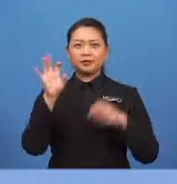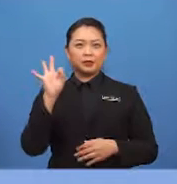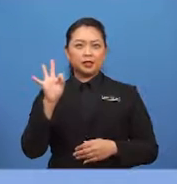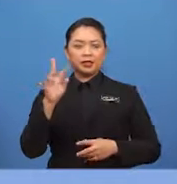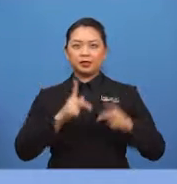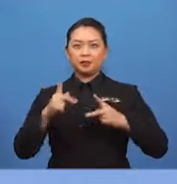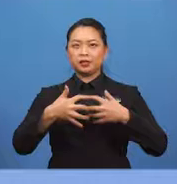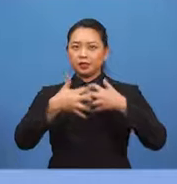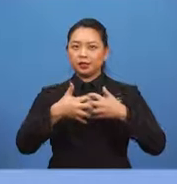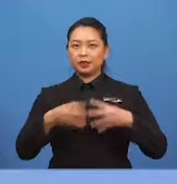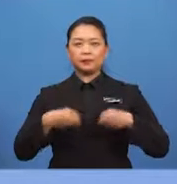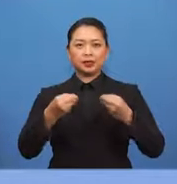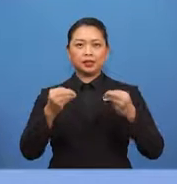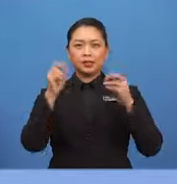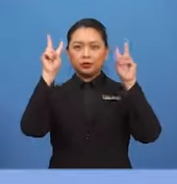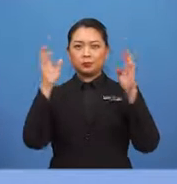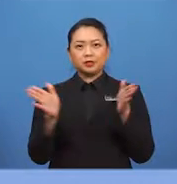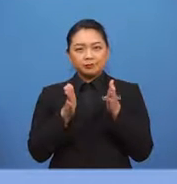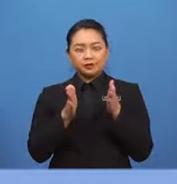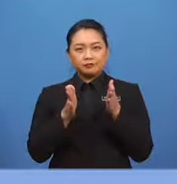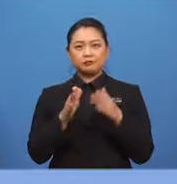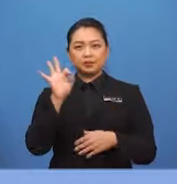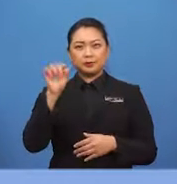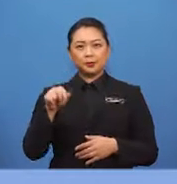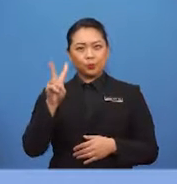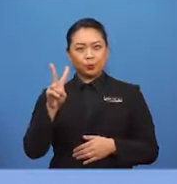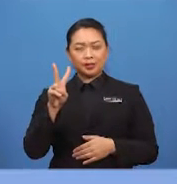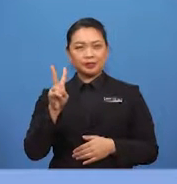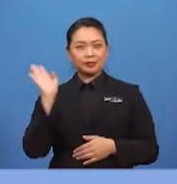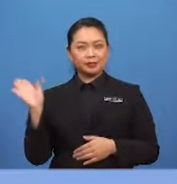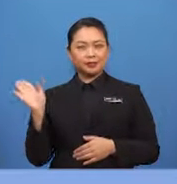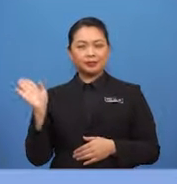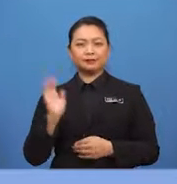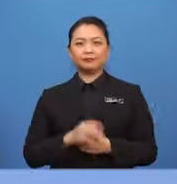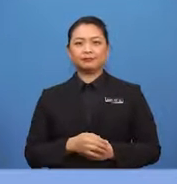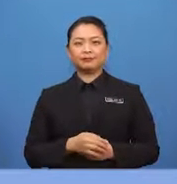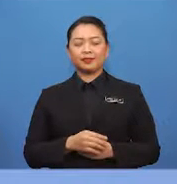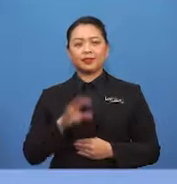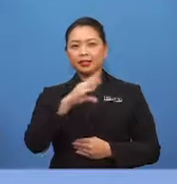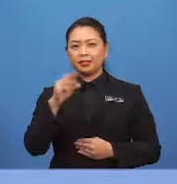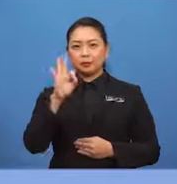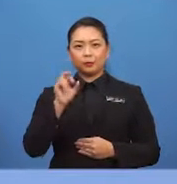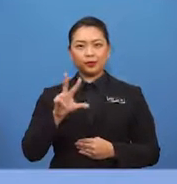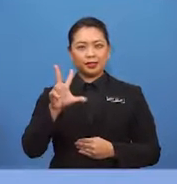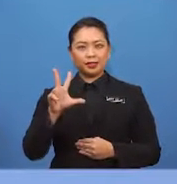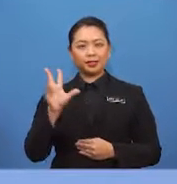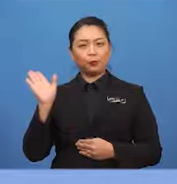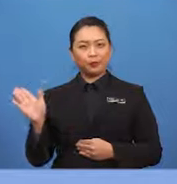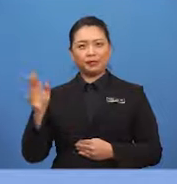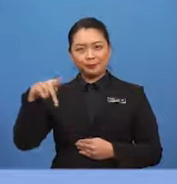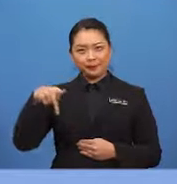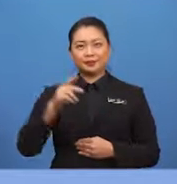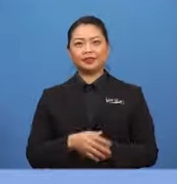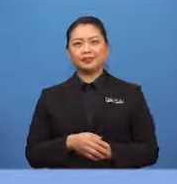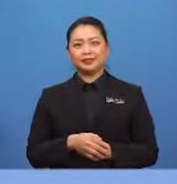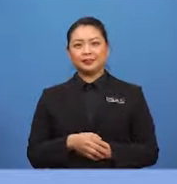Kimia Industri bagi subtopik 9.2 Kaca dan Seramik dan 9.3 iaitu